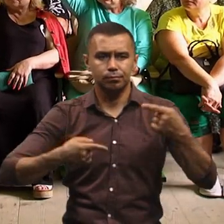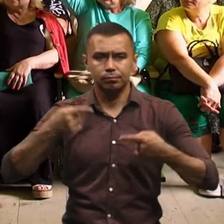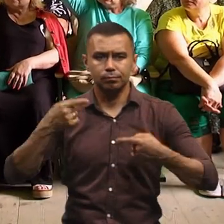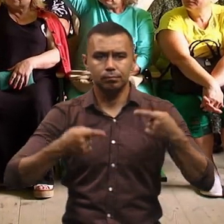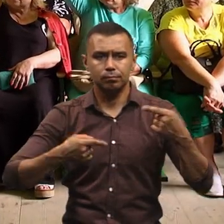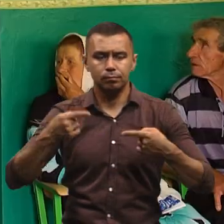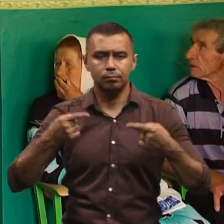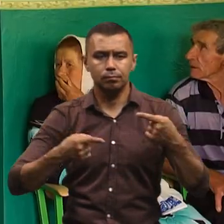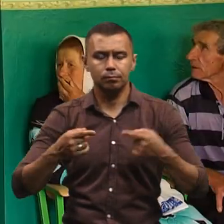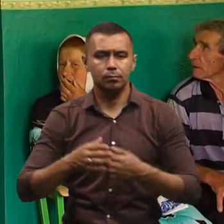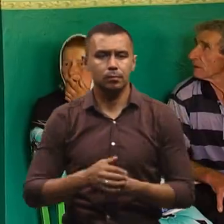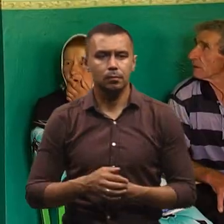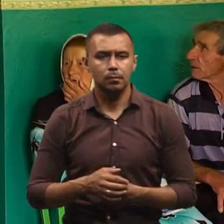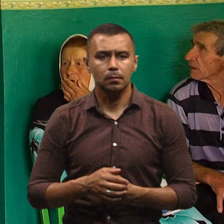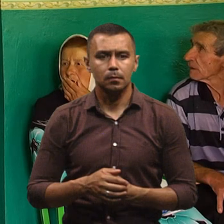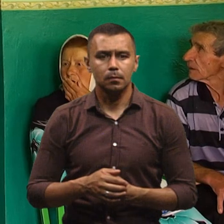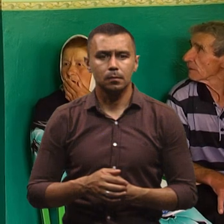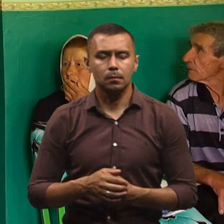1 вересня